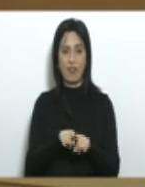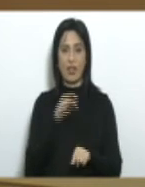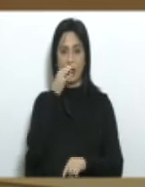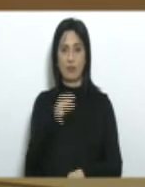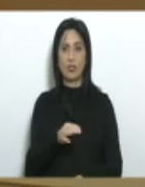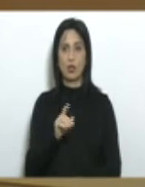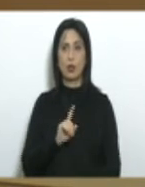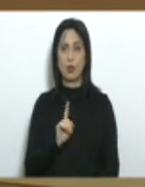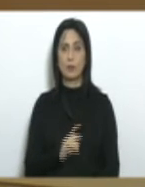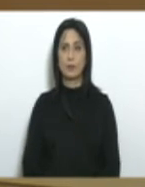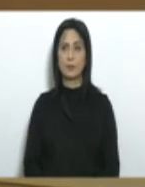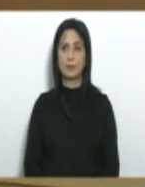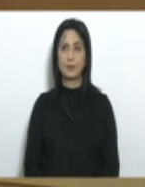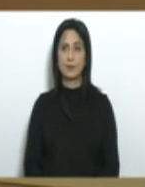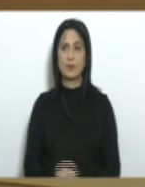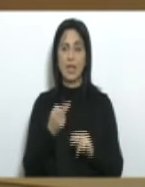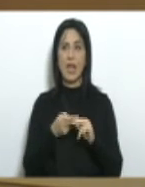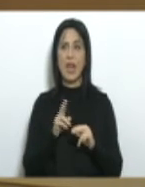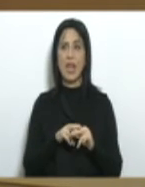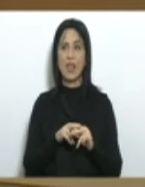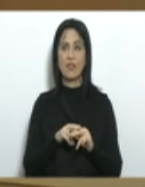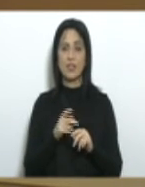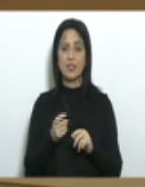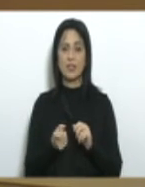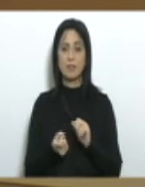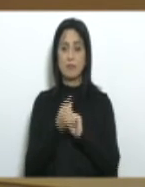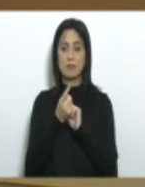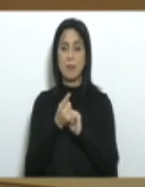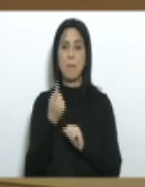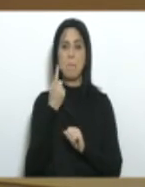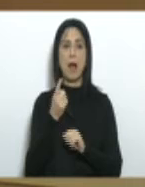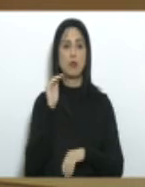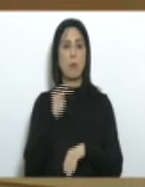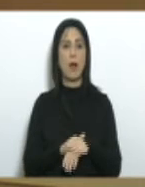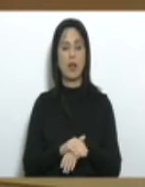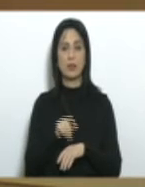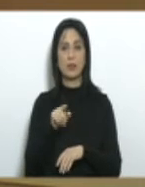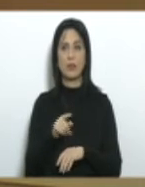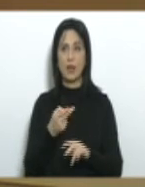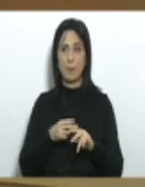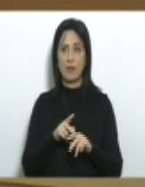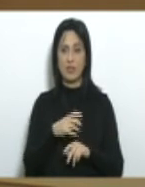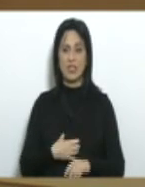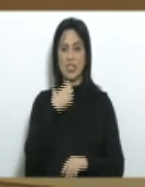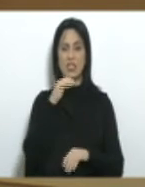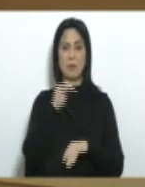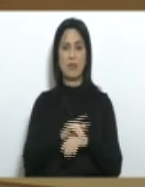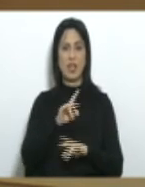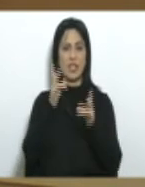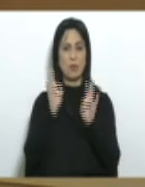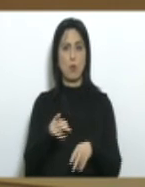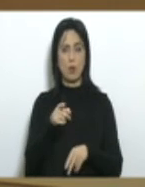იმასაც, რომ ეს გამოწვეული არ არის მარტო იმ ფაქტით, რაც იმ ამაზრზენი ფაქტით, რაც